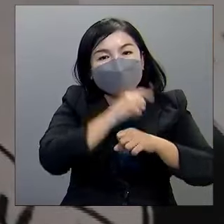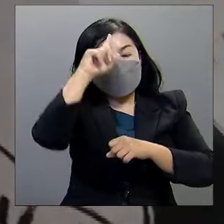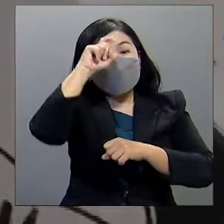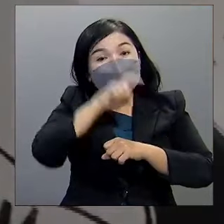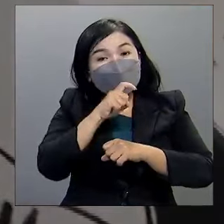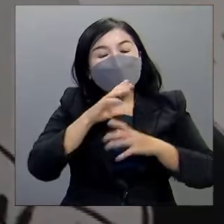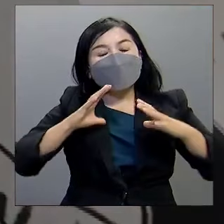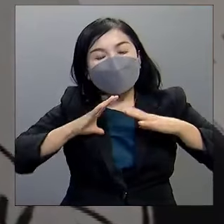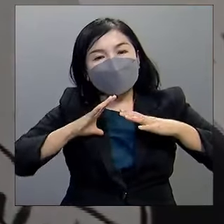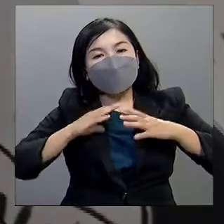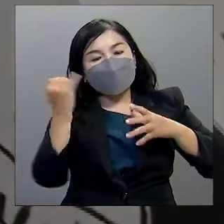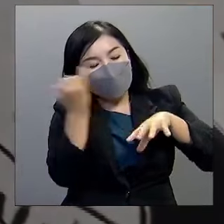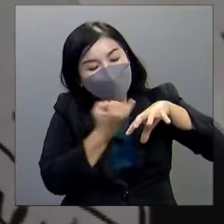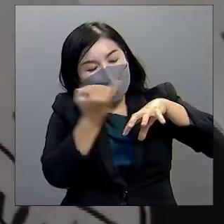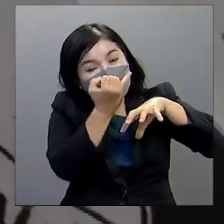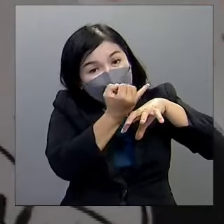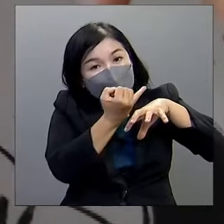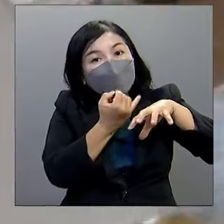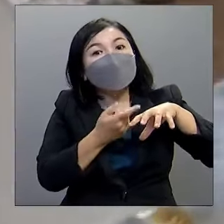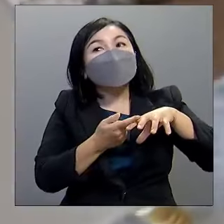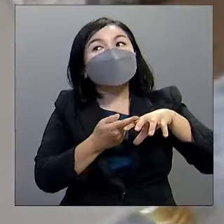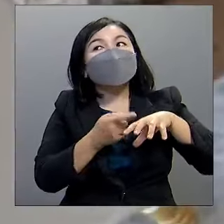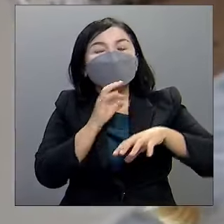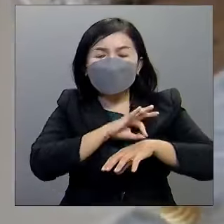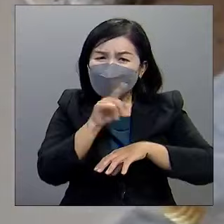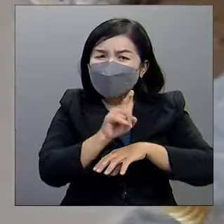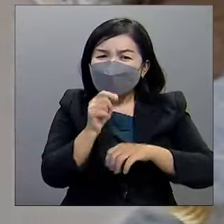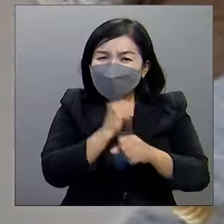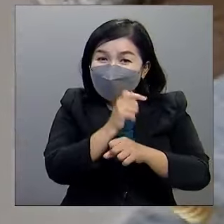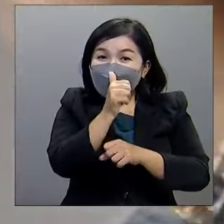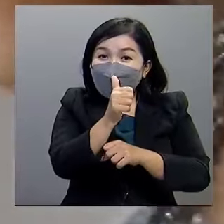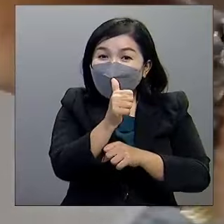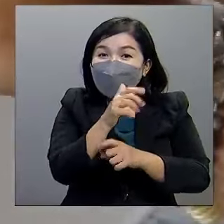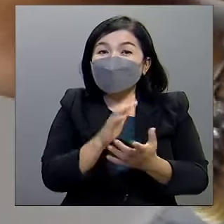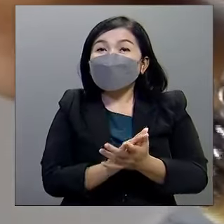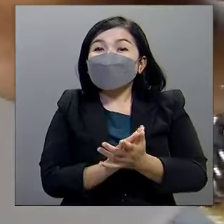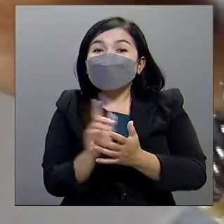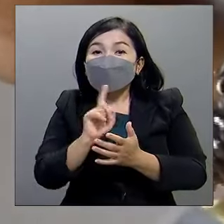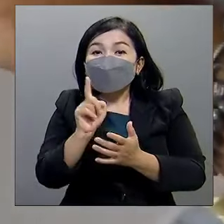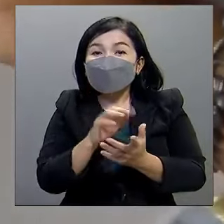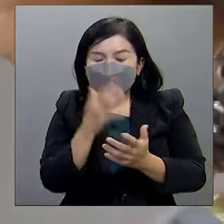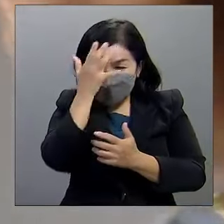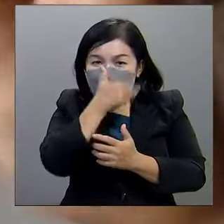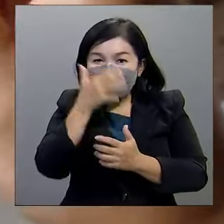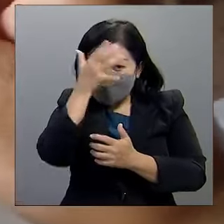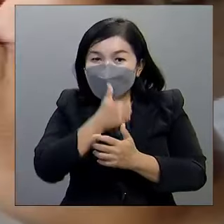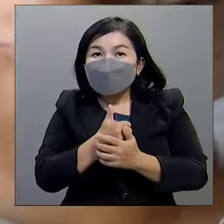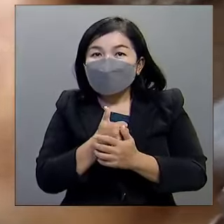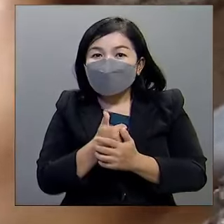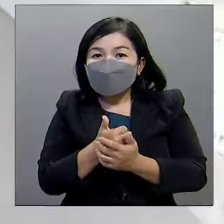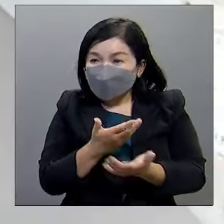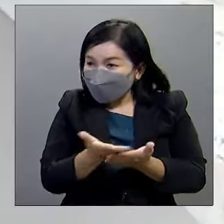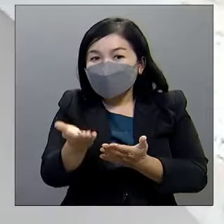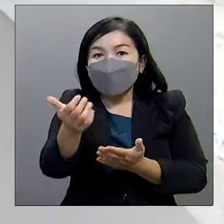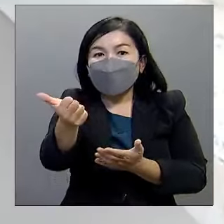ตย์ก็พักผ่อนไป นี่ไงเห็นอย่างนี้แล้วมีความรู้สึกแหมทำยังไงจะได้สักคันหนึ่งนะร่มแบบนี้สวยจริงๆเลย ไปซื้อเลย